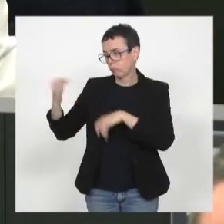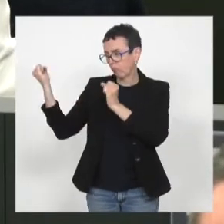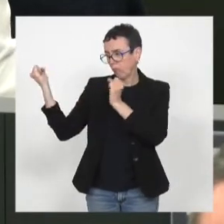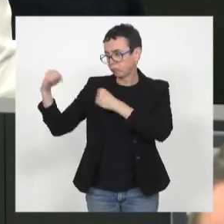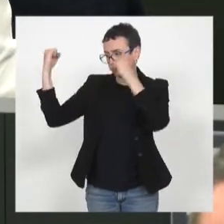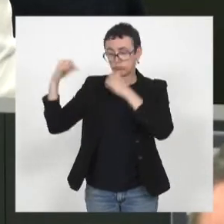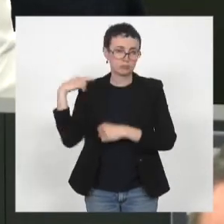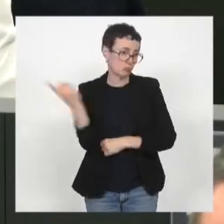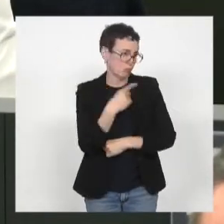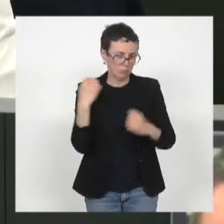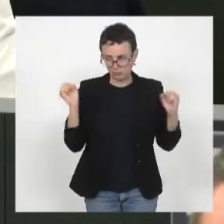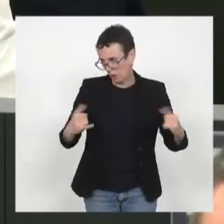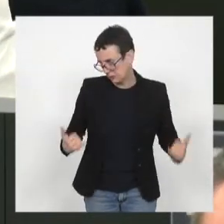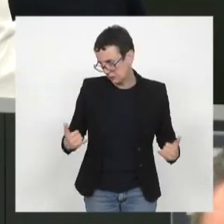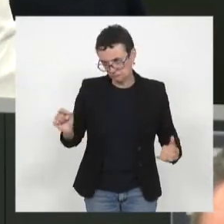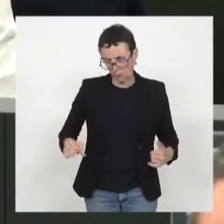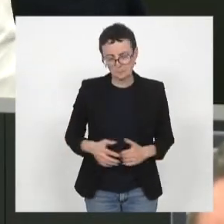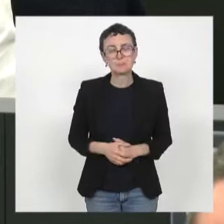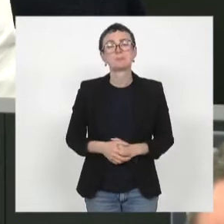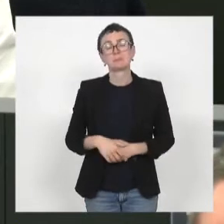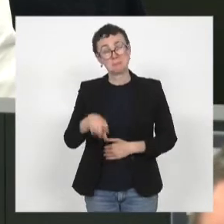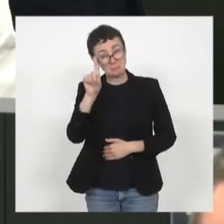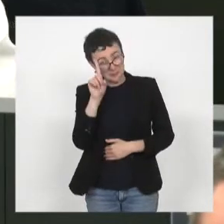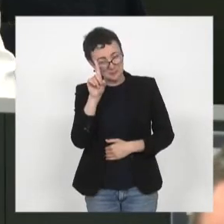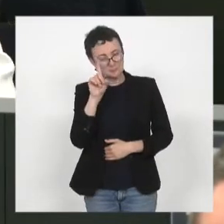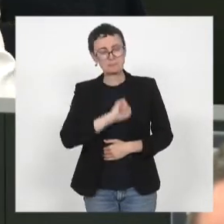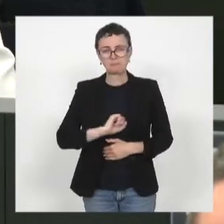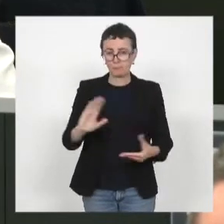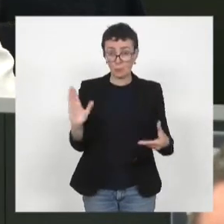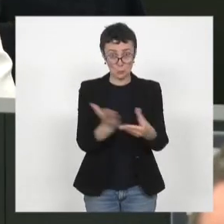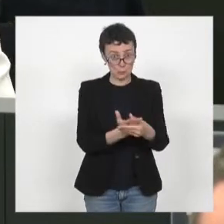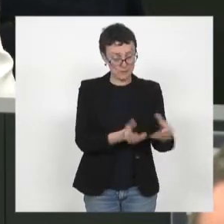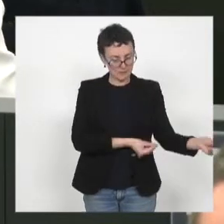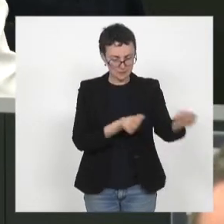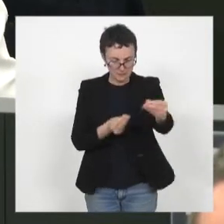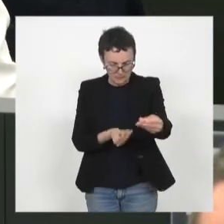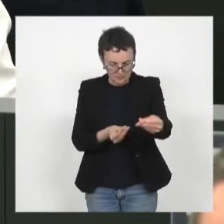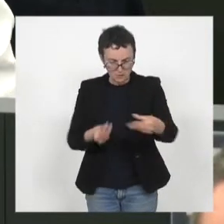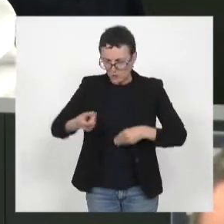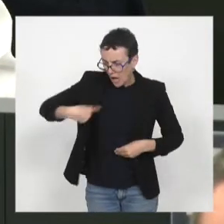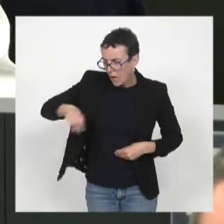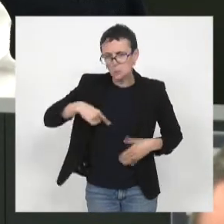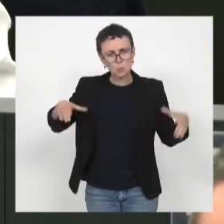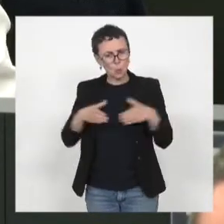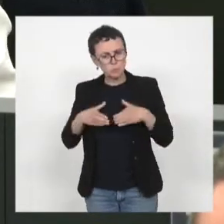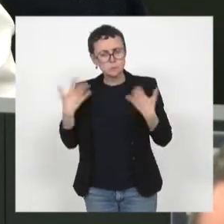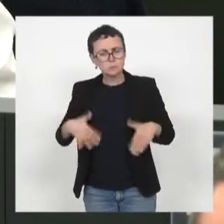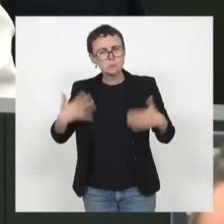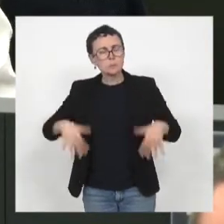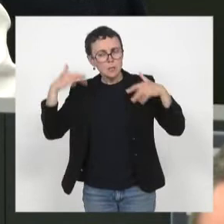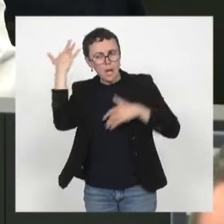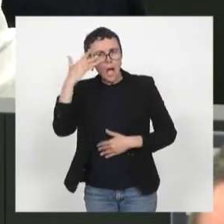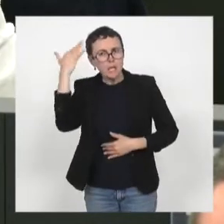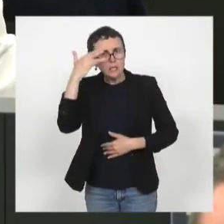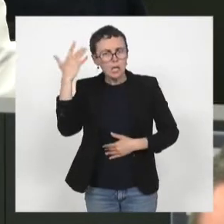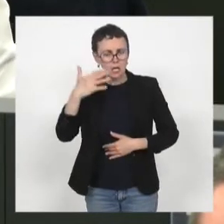toutes et tous ici. Mais parce que la délibération nous inquiète à de nombreux égards, non pas sur le